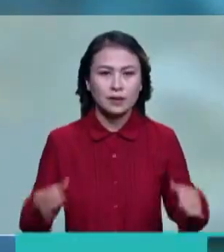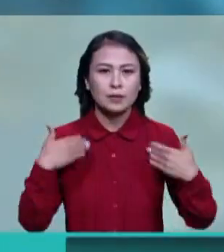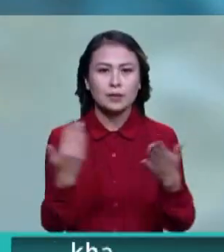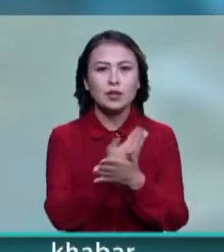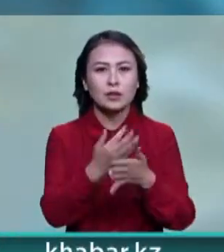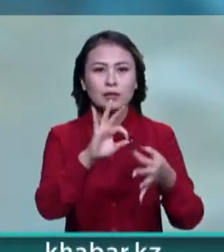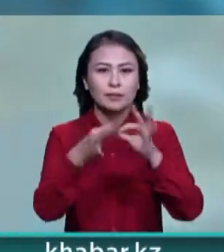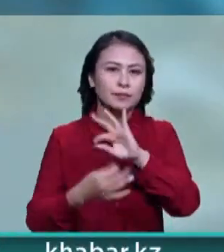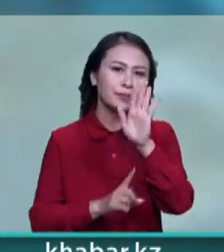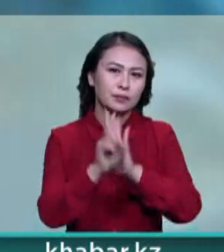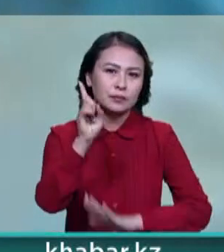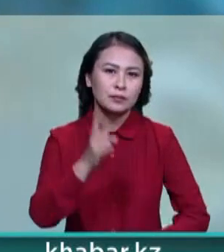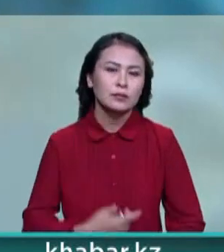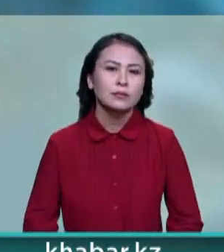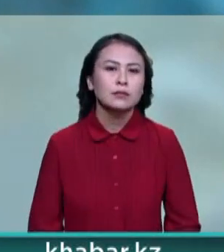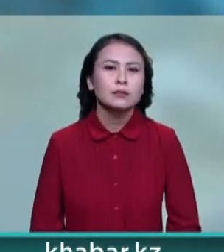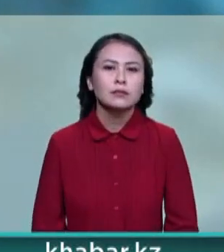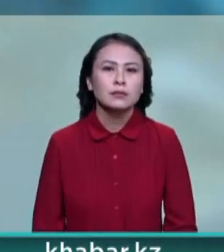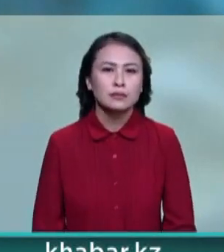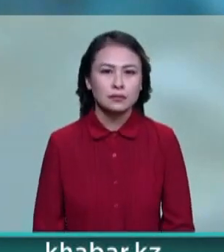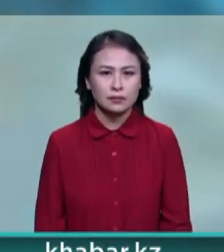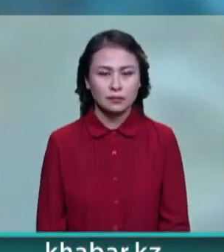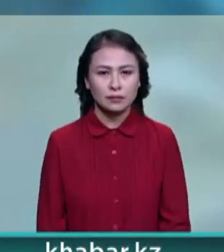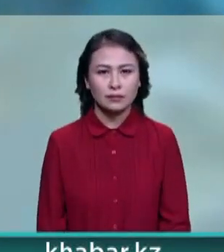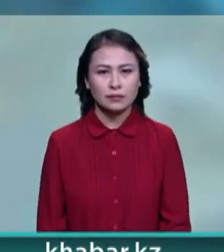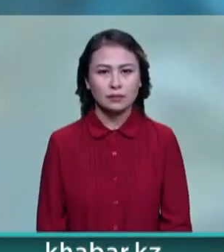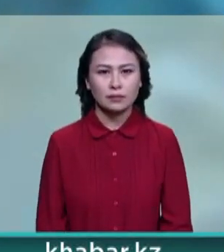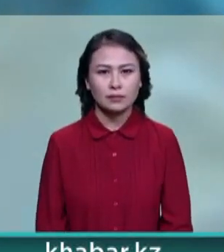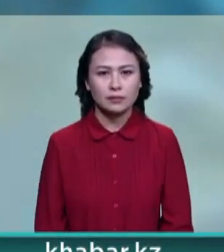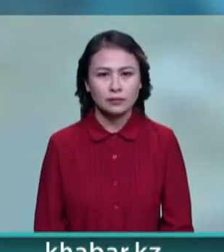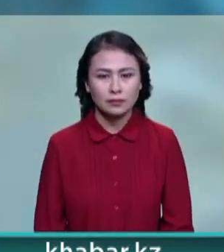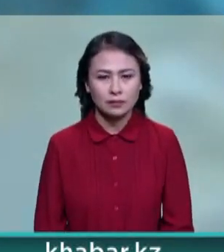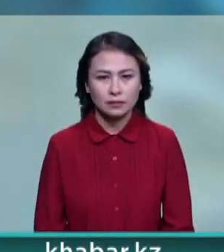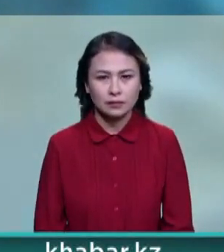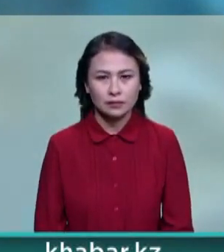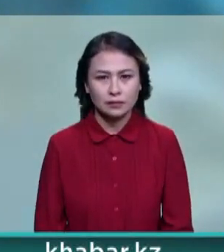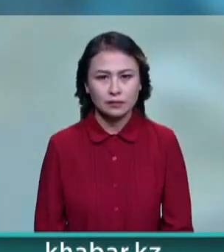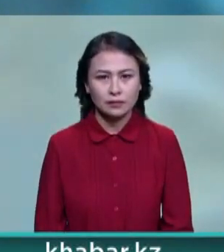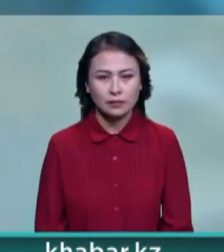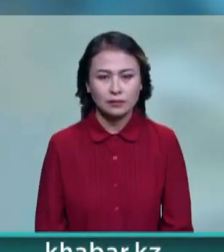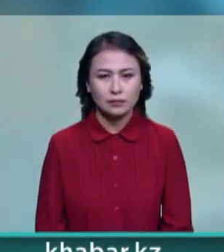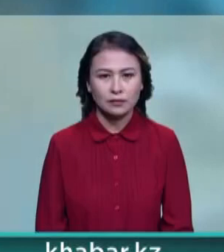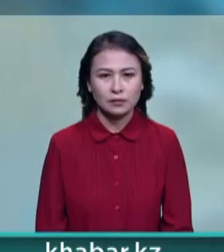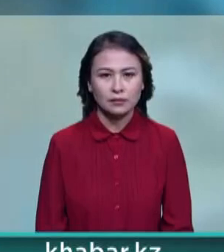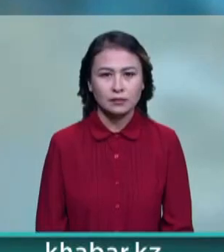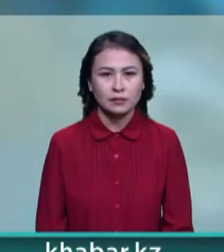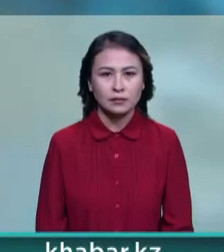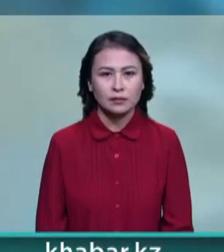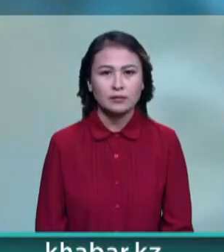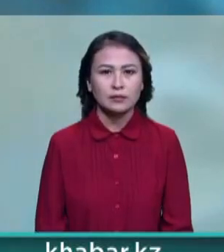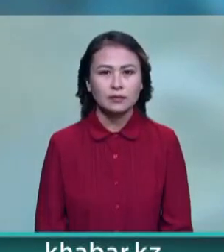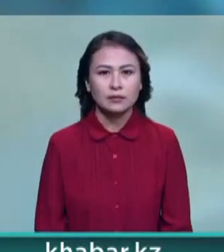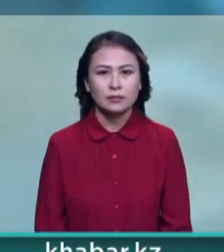Қайырлы күн, құрметті көрермен. Хабар арнасының тікелей эфирінде түскі жаңалықтар сіздермен бірге. Динара Кунафина, суырда аудармада Жанбота Сәрсенбаева.